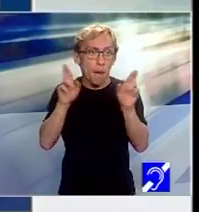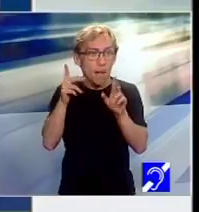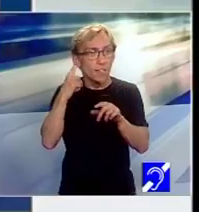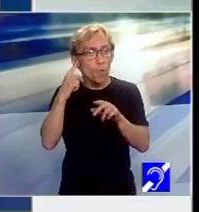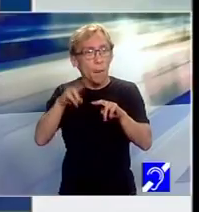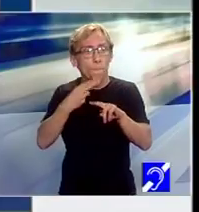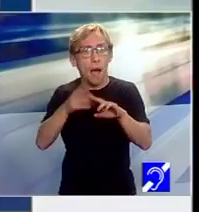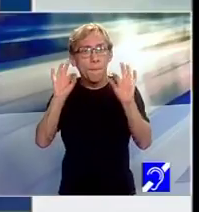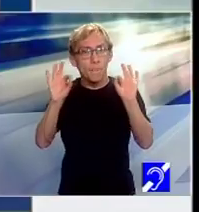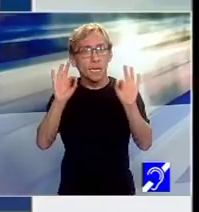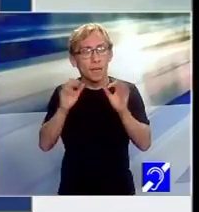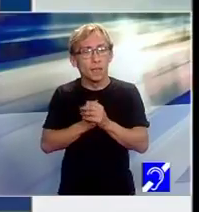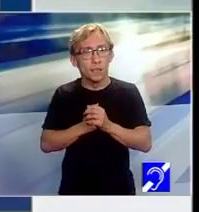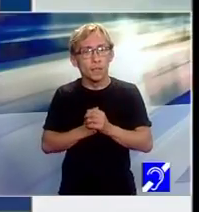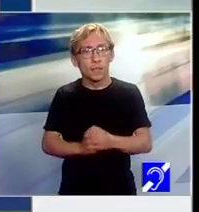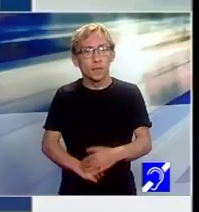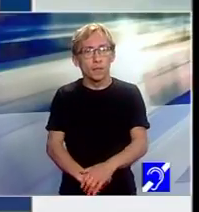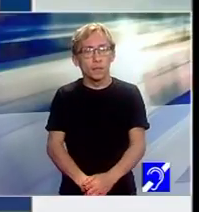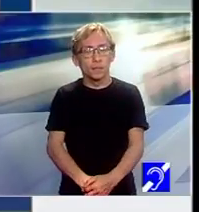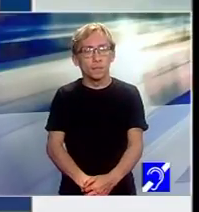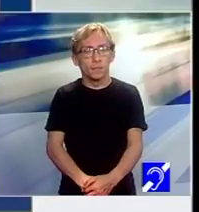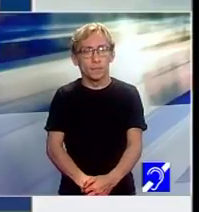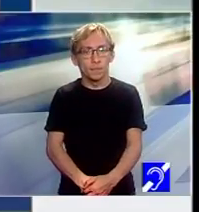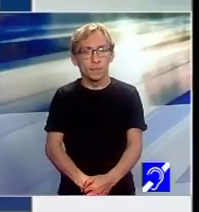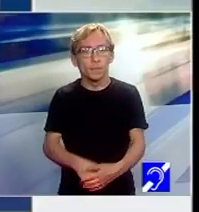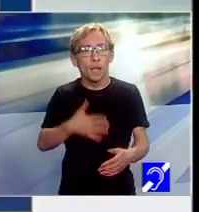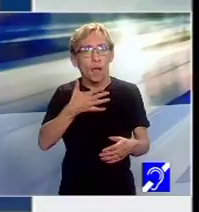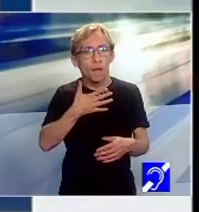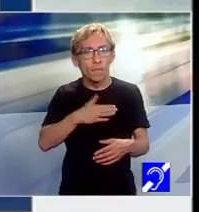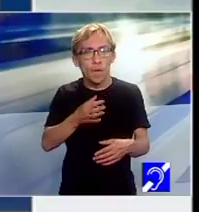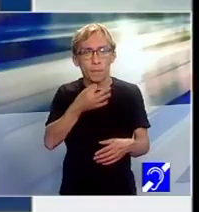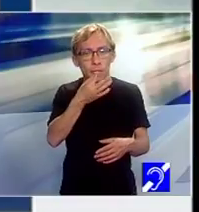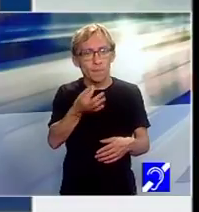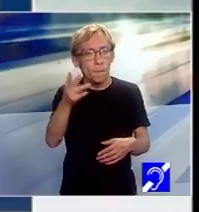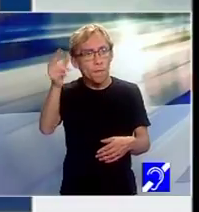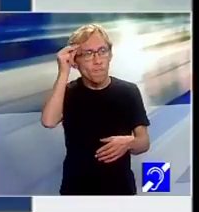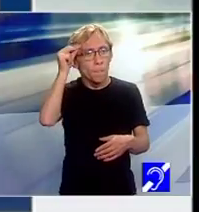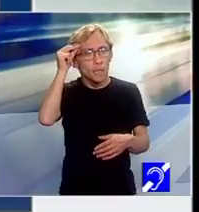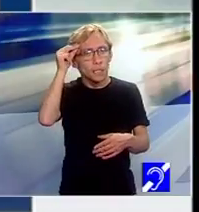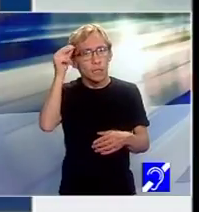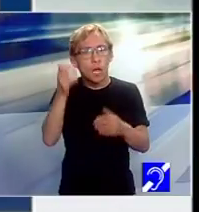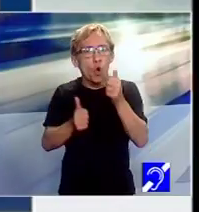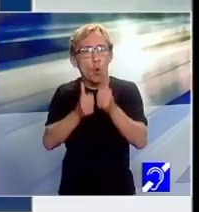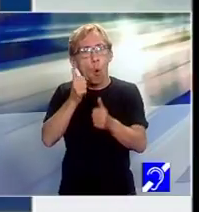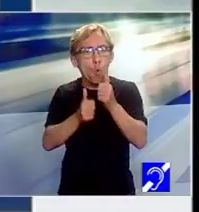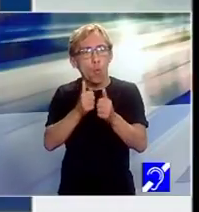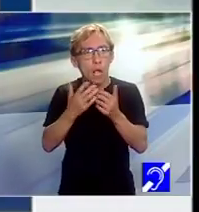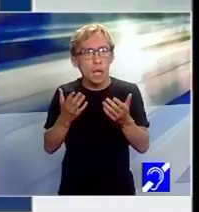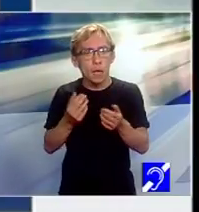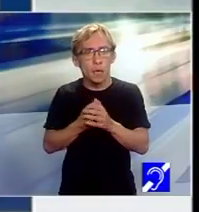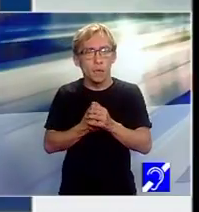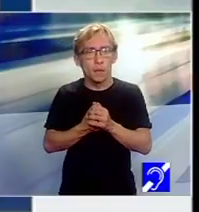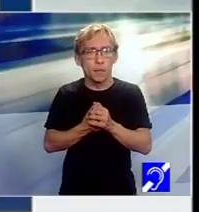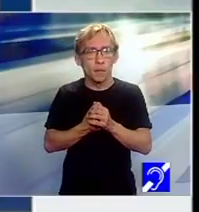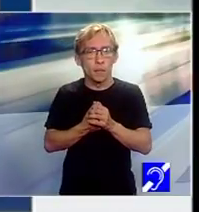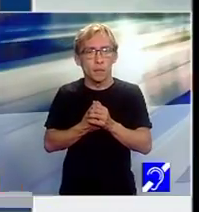mai bine. Eu vă aud foarte bine. Vreau să, da, povesteam despre concurenții care, mă rog, virtual